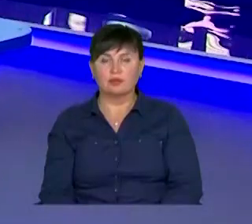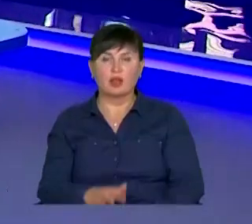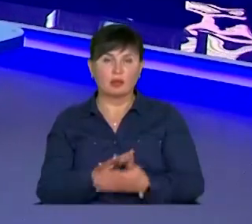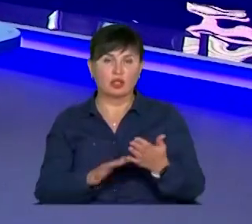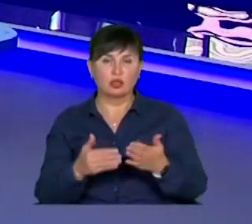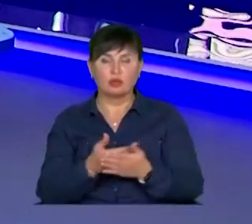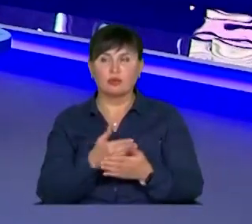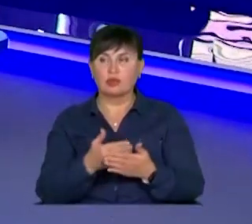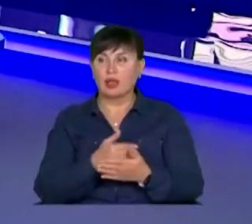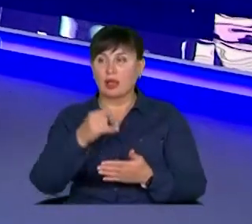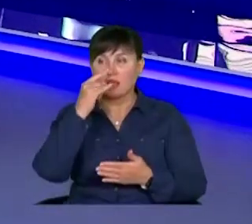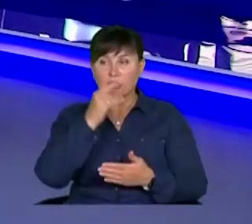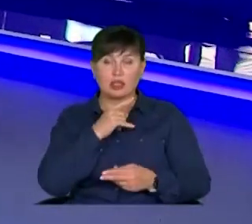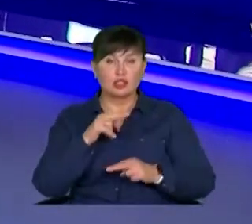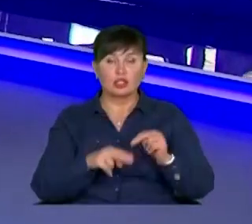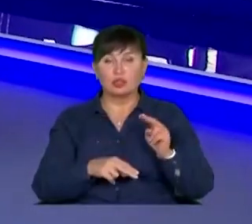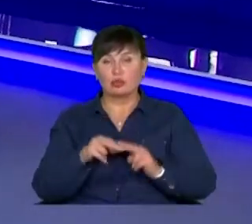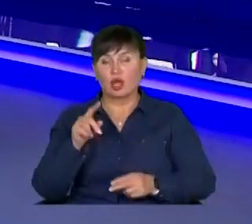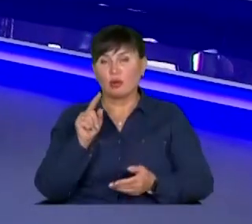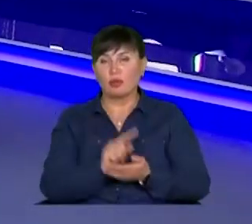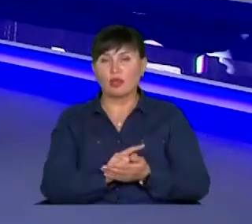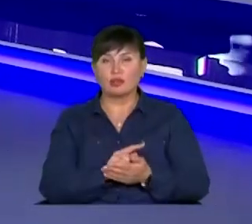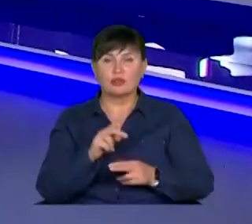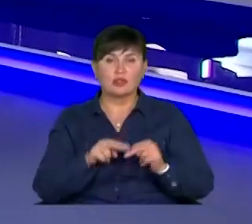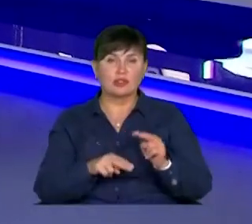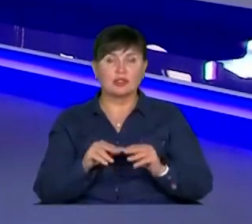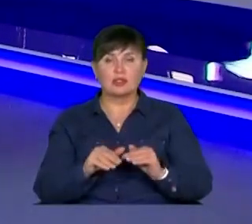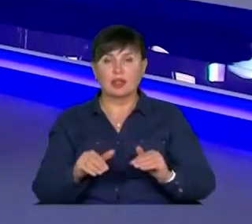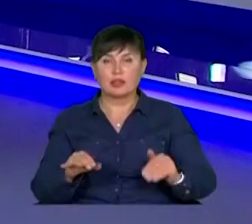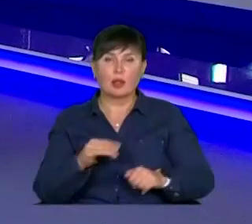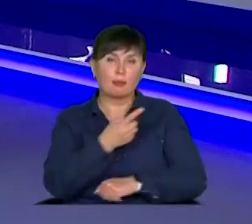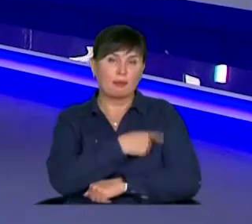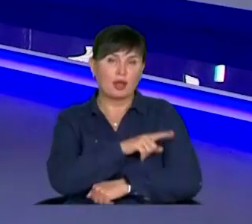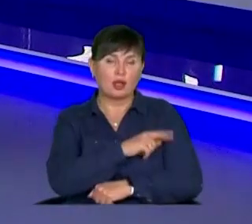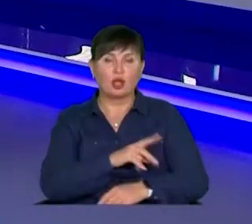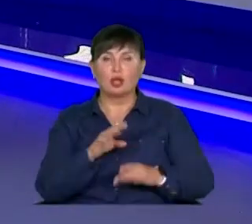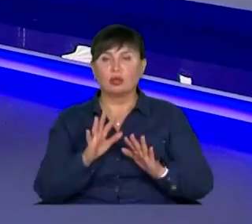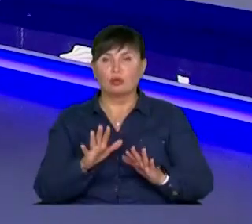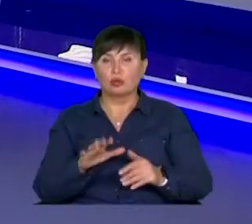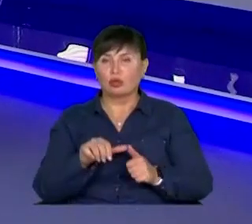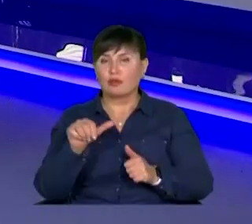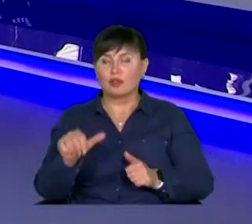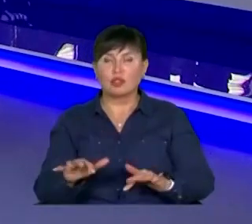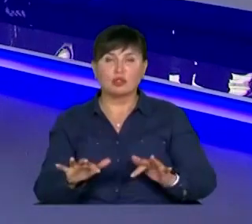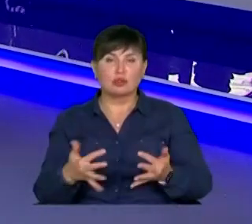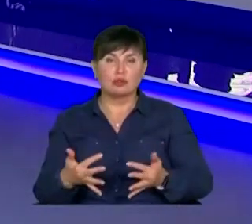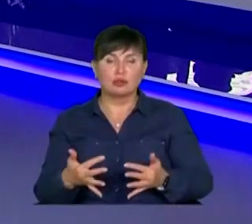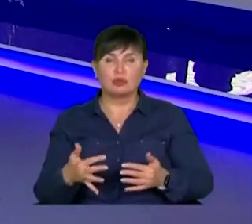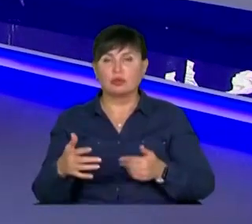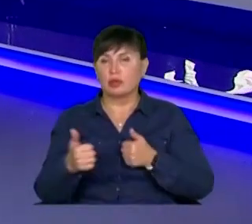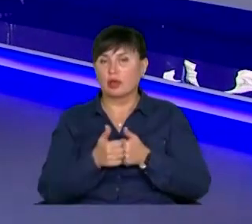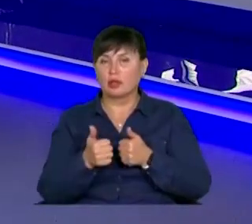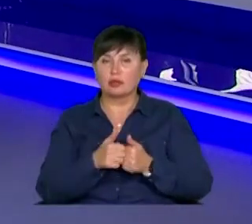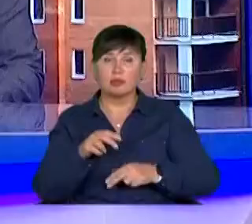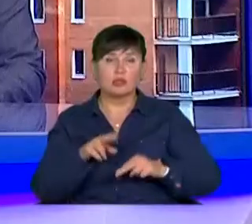Продолжаем выпуск. Казахстанских застройщиков обяжут возводить детсады и поликлиники, но лишь в исключительных случаях, а именно при